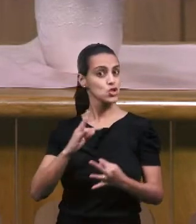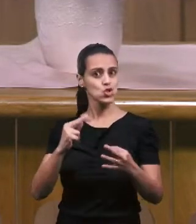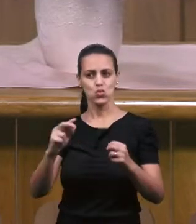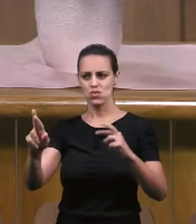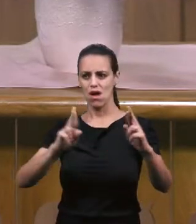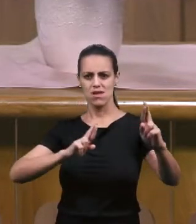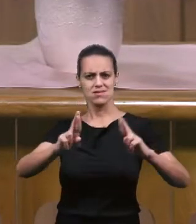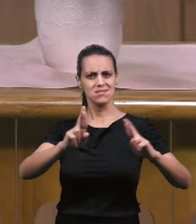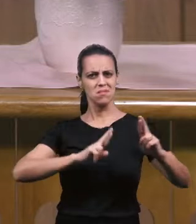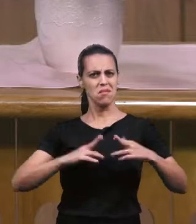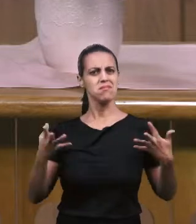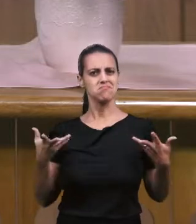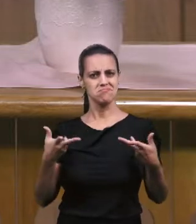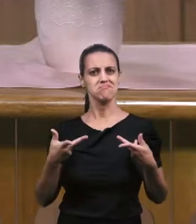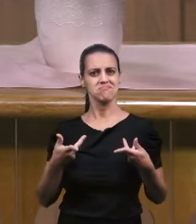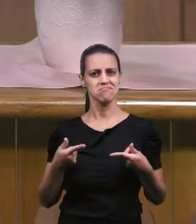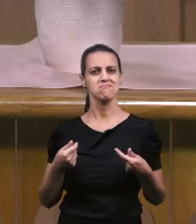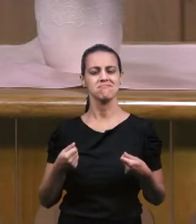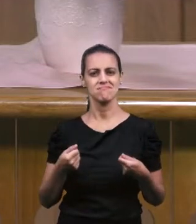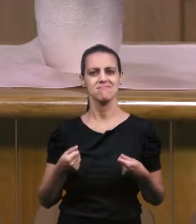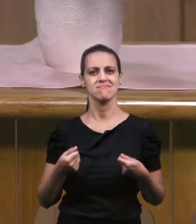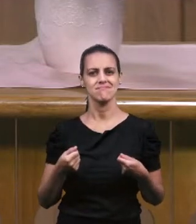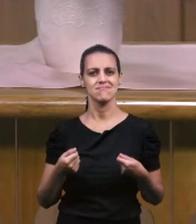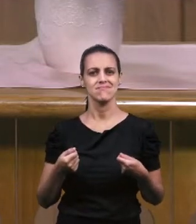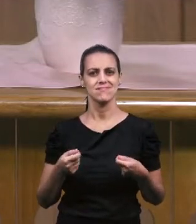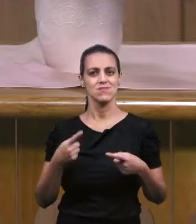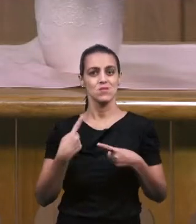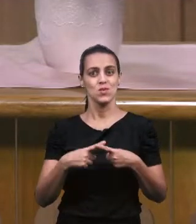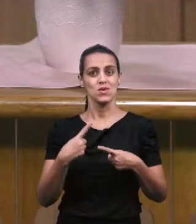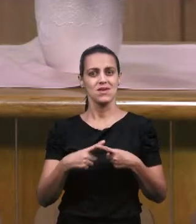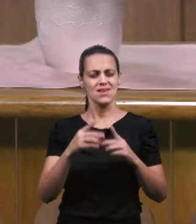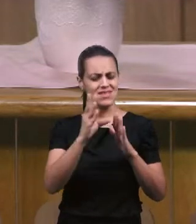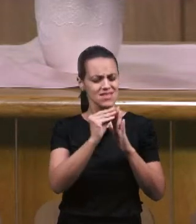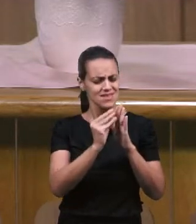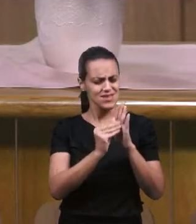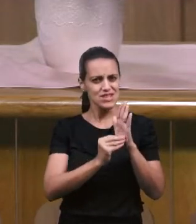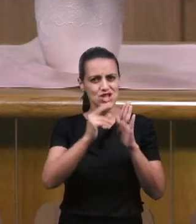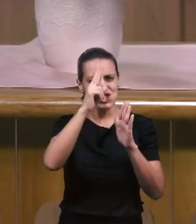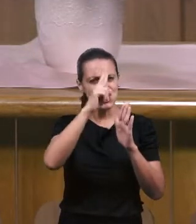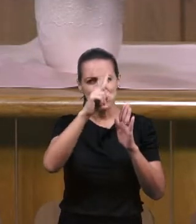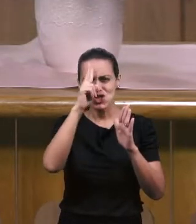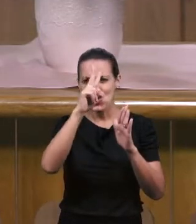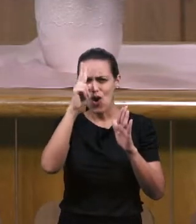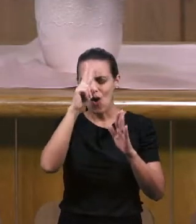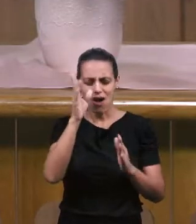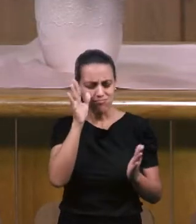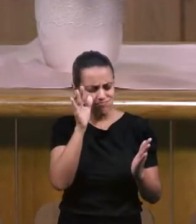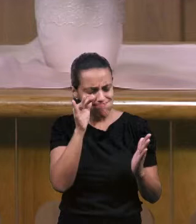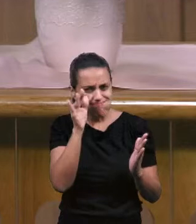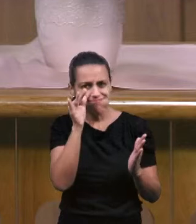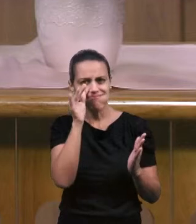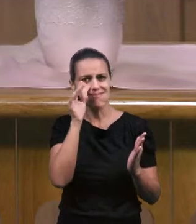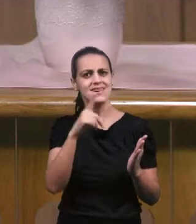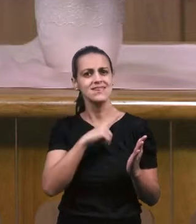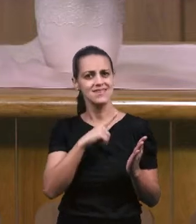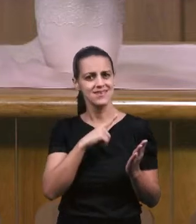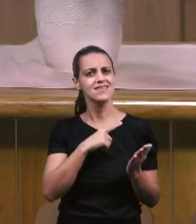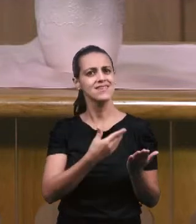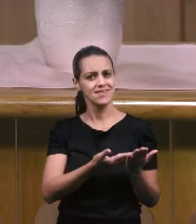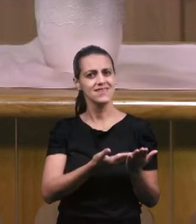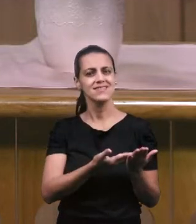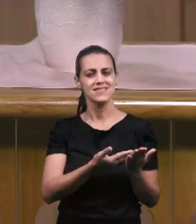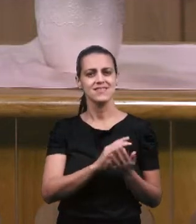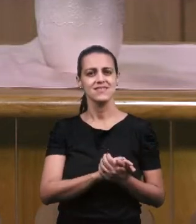venues sont extraordinaires. Pourquoi? Parce qu'il y a un contenu historique très intéressant. Quand nous parlons de la